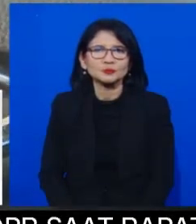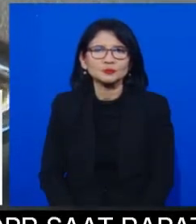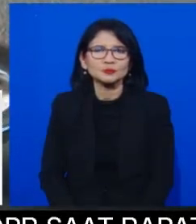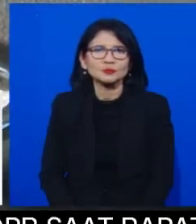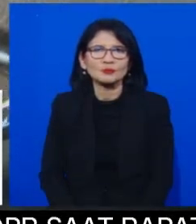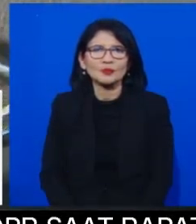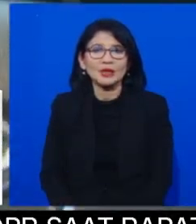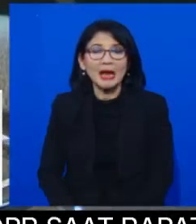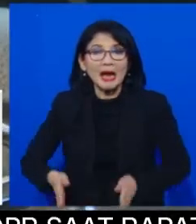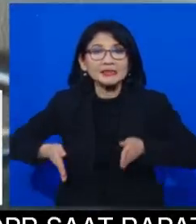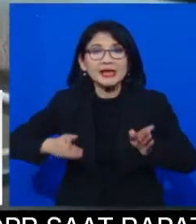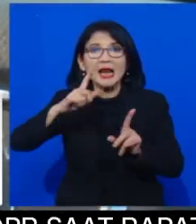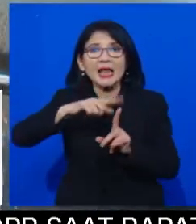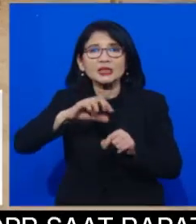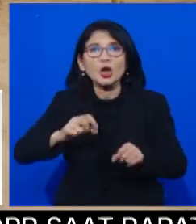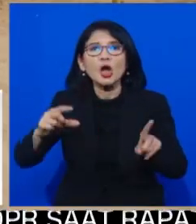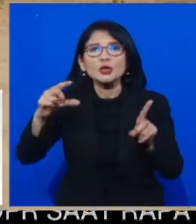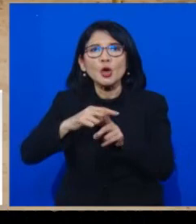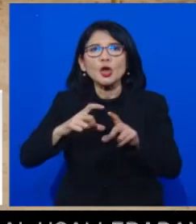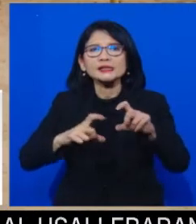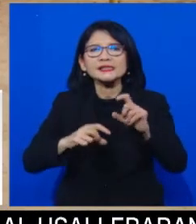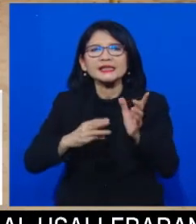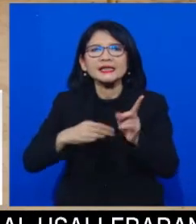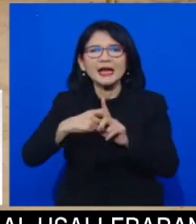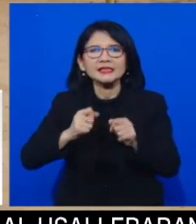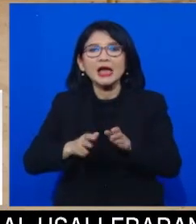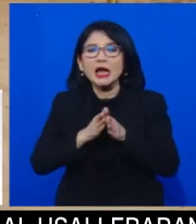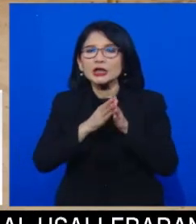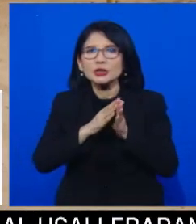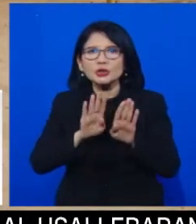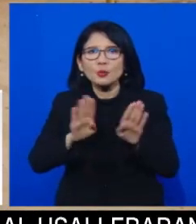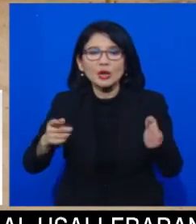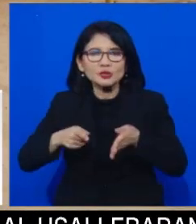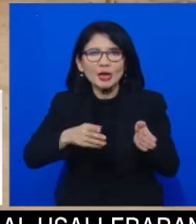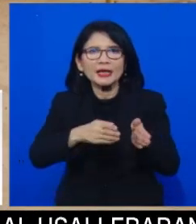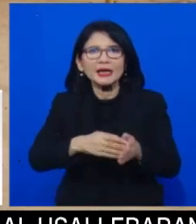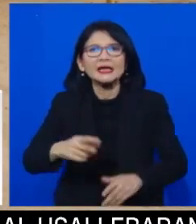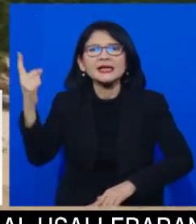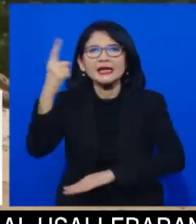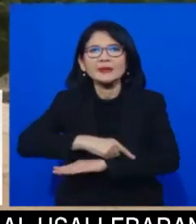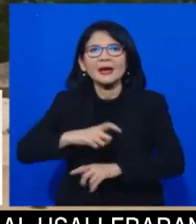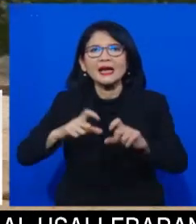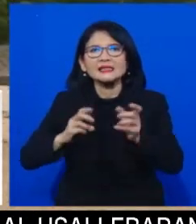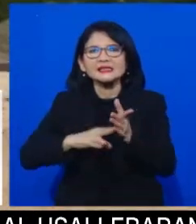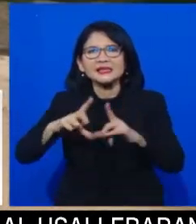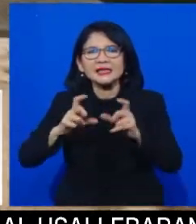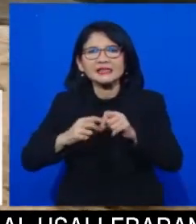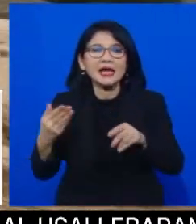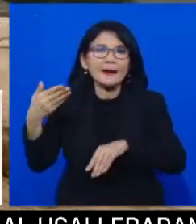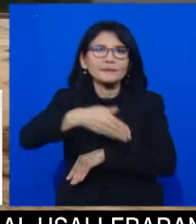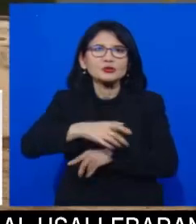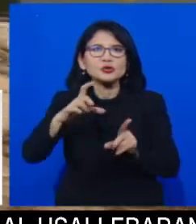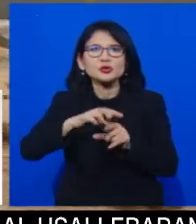ruas jalan tol Dolok merawat sinasak akan dibuka searah yakni masuk dari gerbang sinasak menuju Gerbang colok